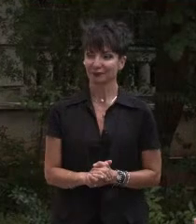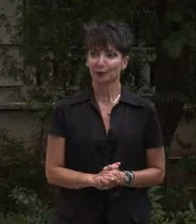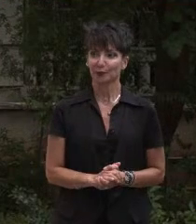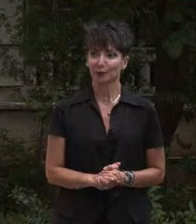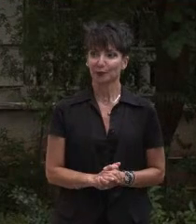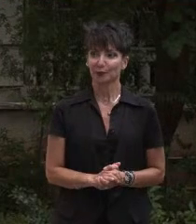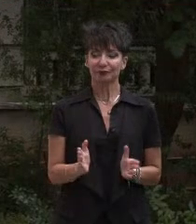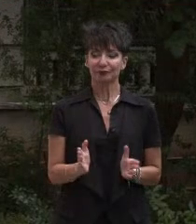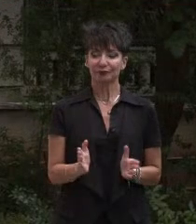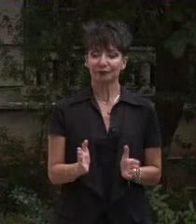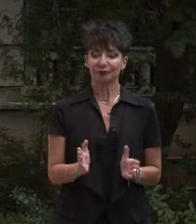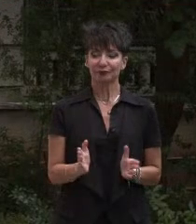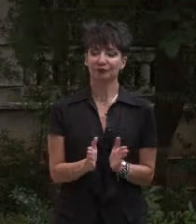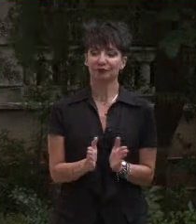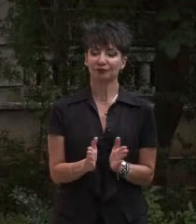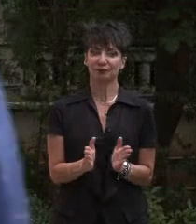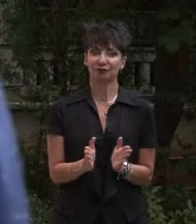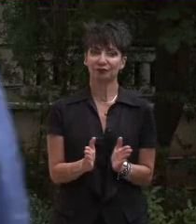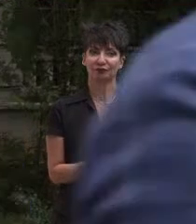Ευχαριστούμε πολύ.